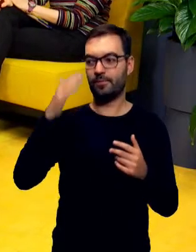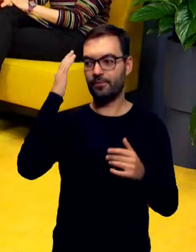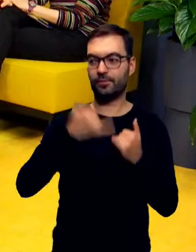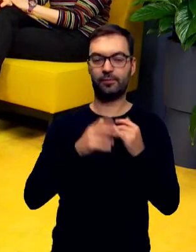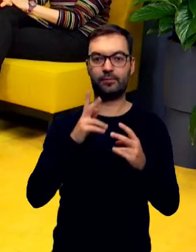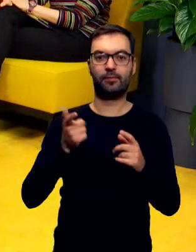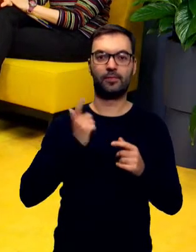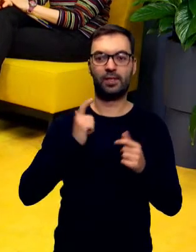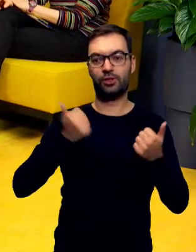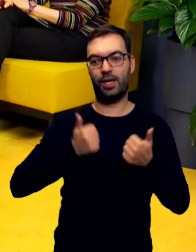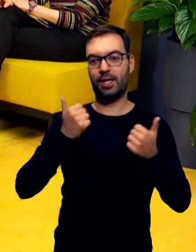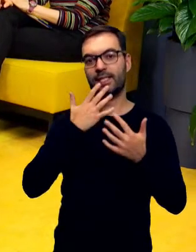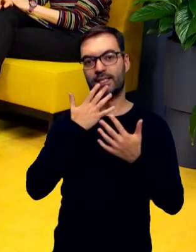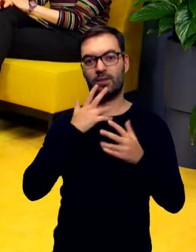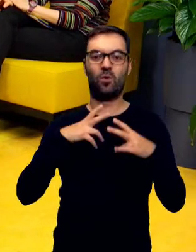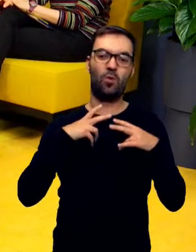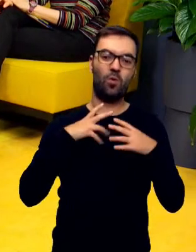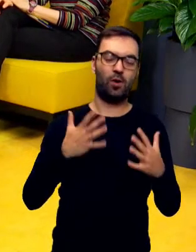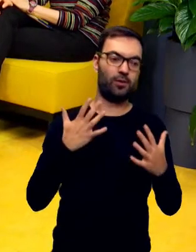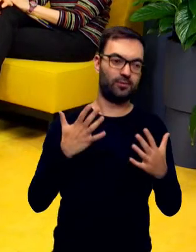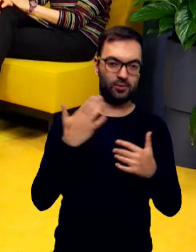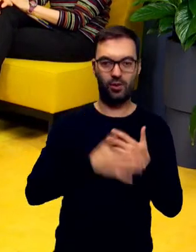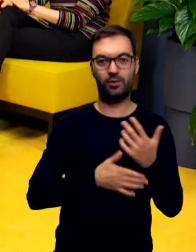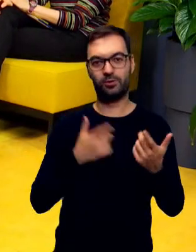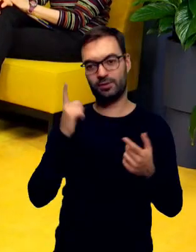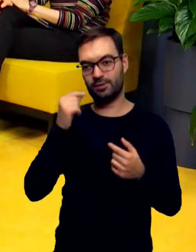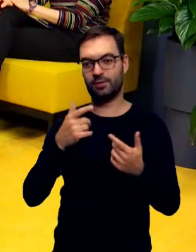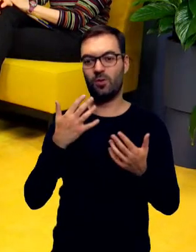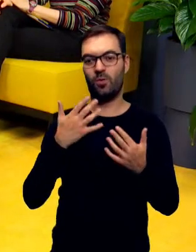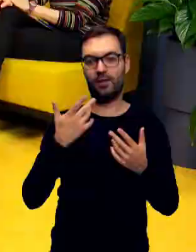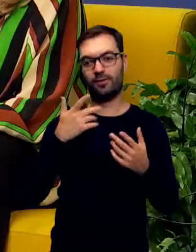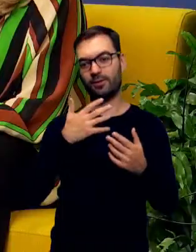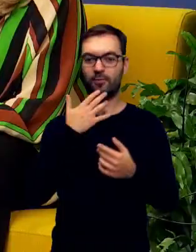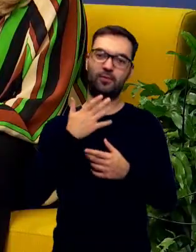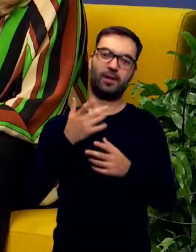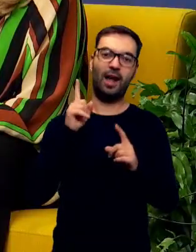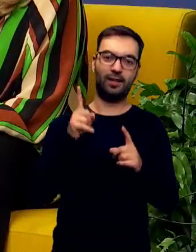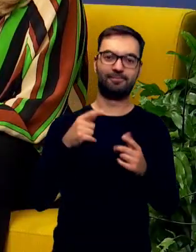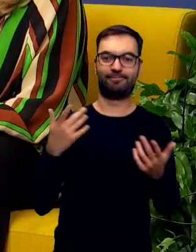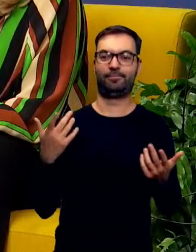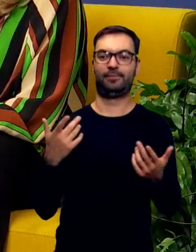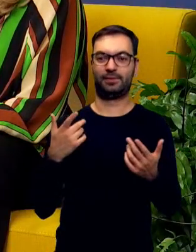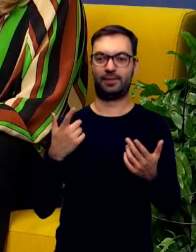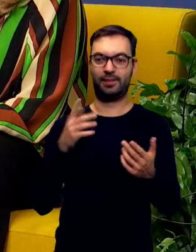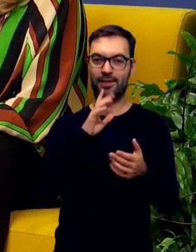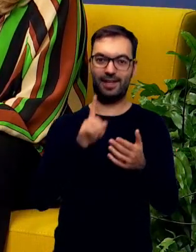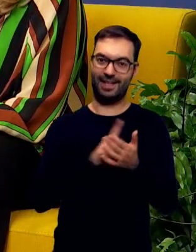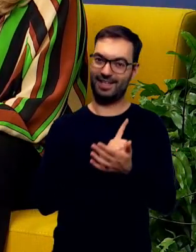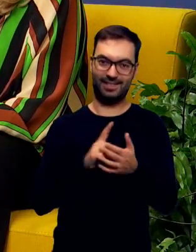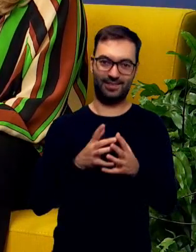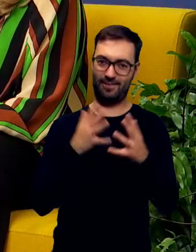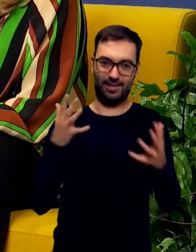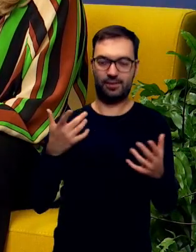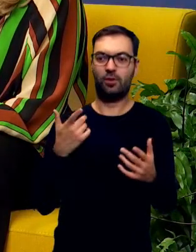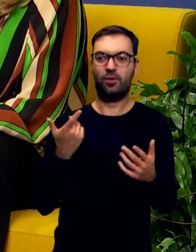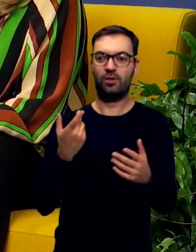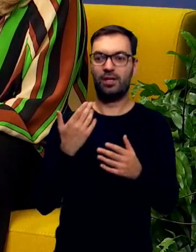jeżeli ktoś czeka na upragniony urlop, to łatwo jest tak mówić, no ale stawka jest, jak widać,